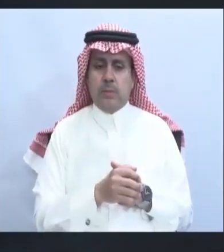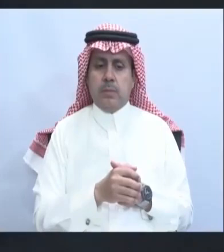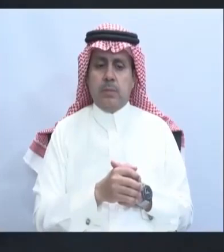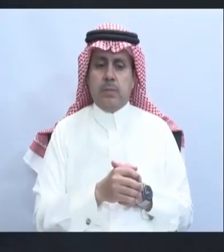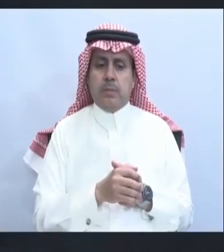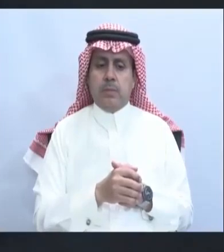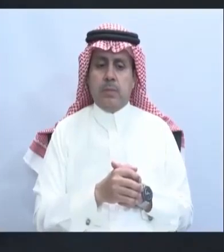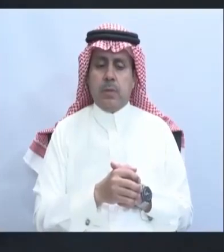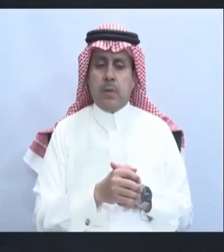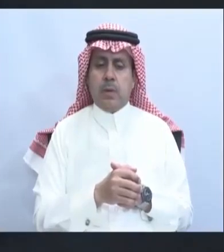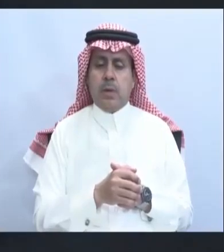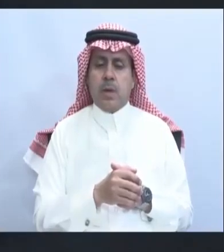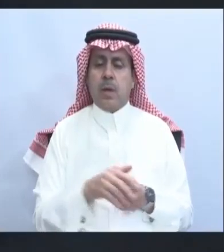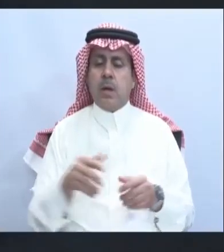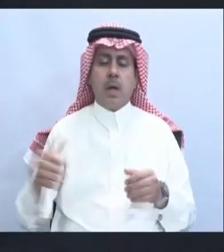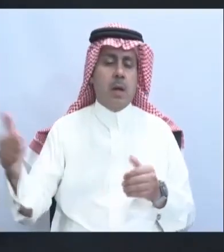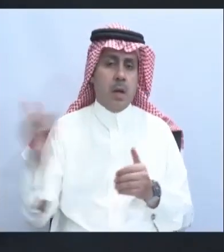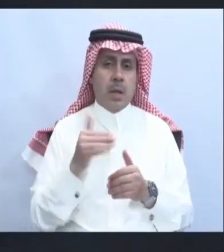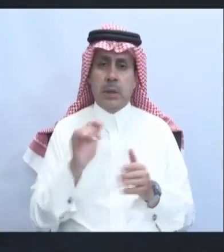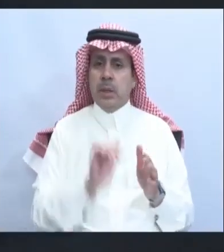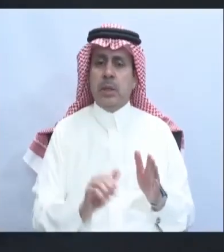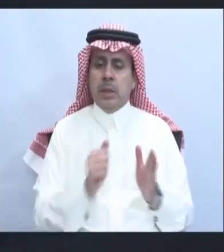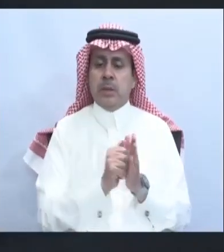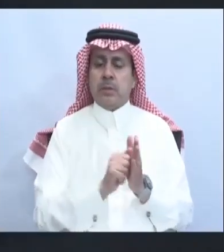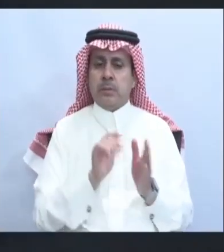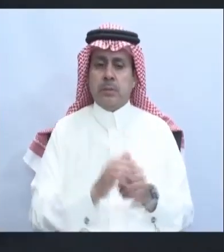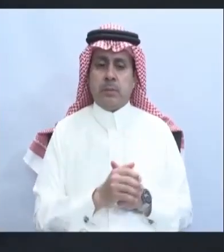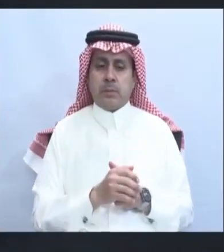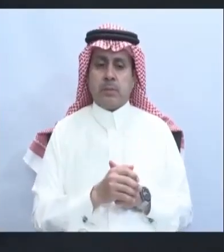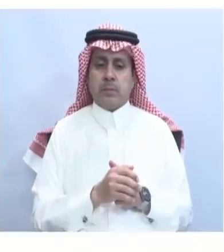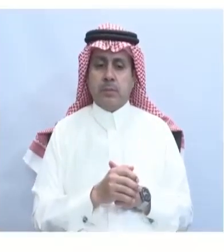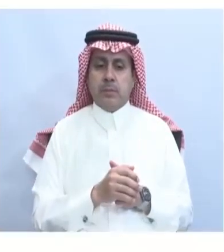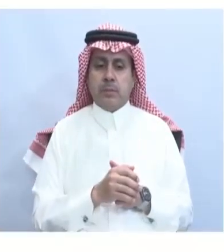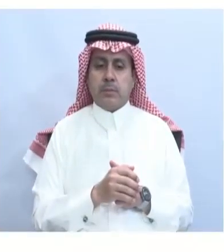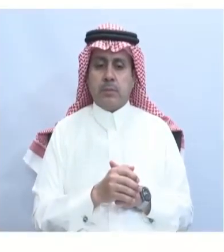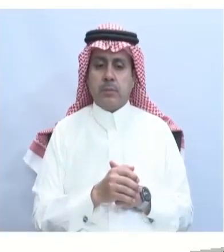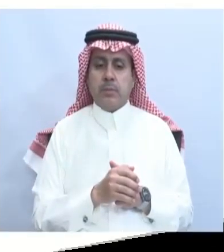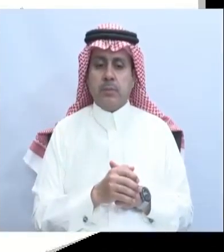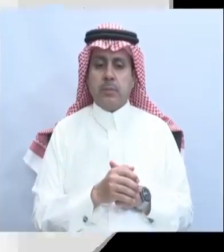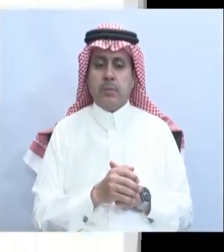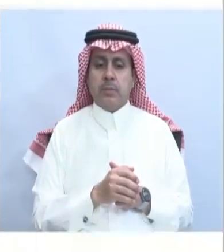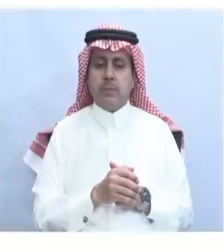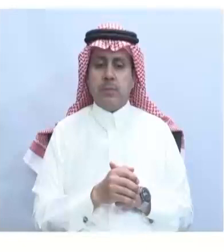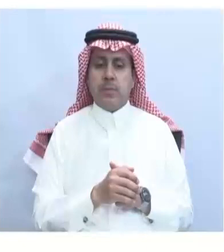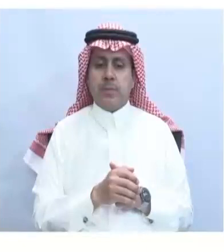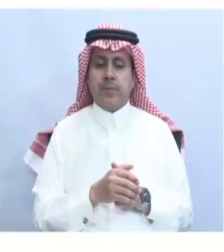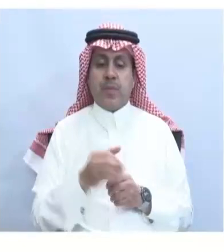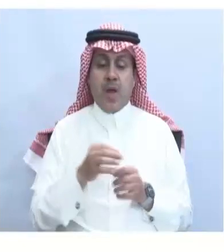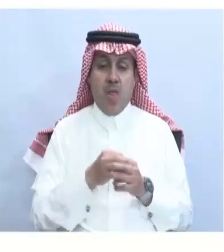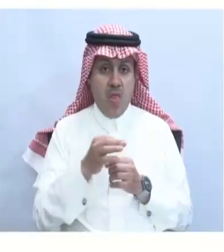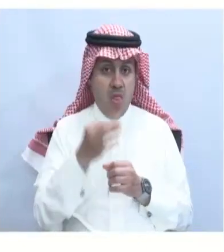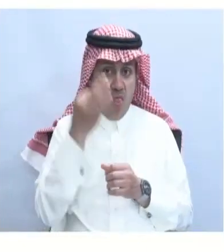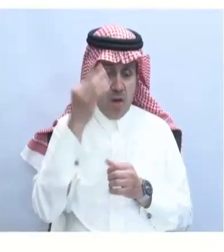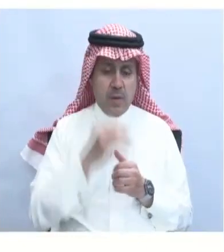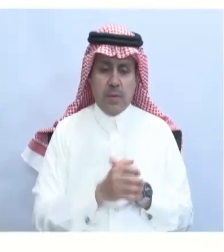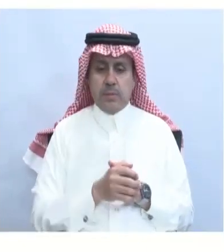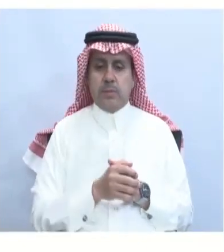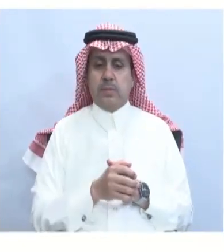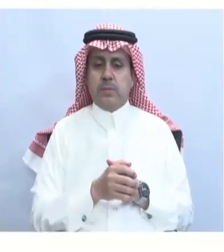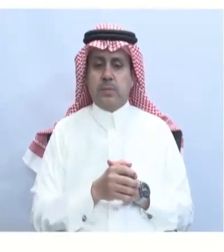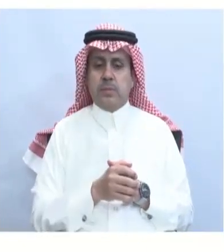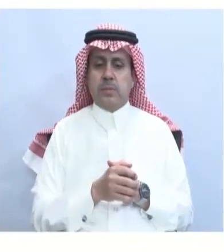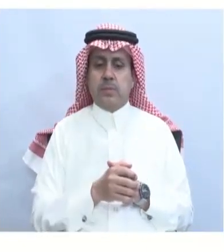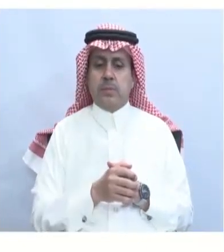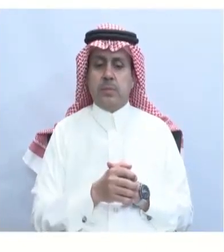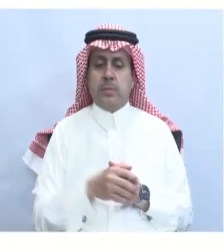فهنا ليس لها ان تبقى في بيت الزوجيه ايضا ناتي ايها الطلاب الى النوع الثالث من